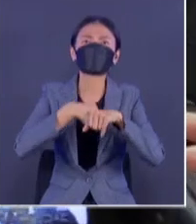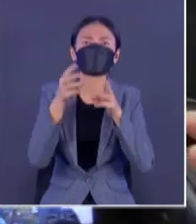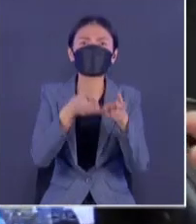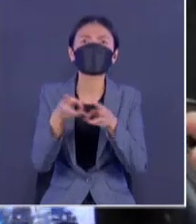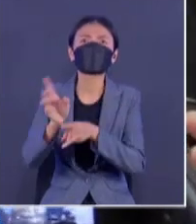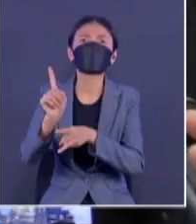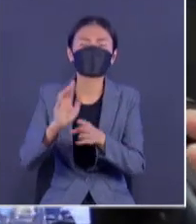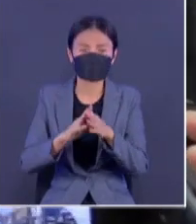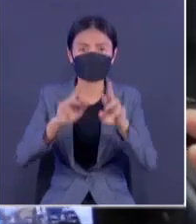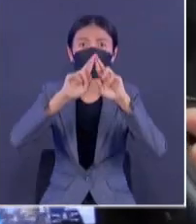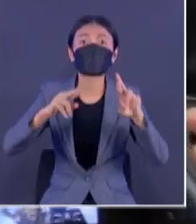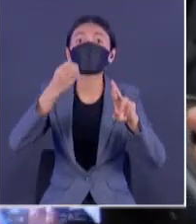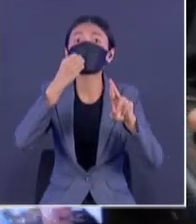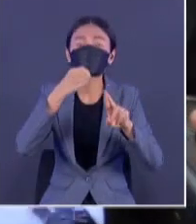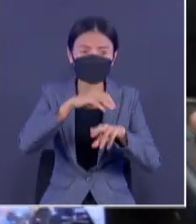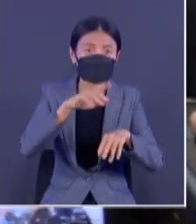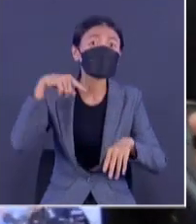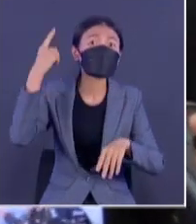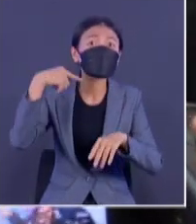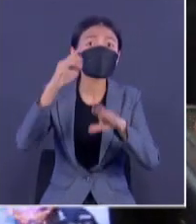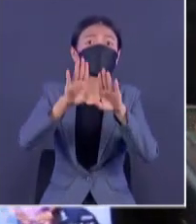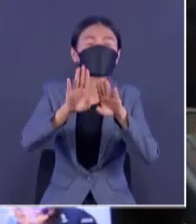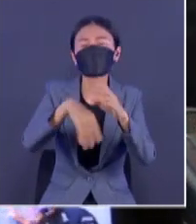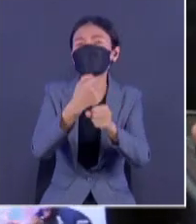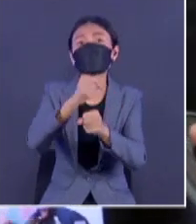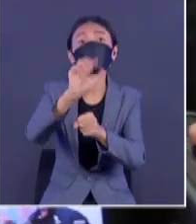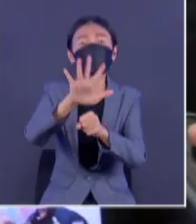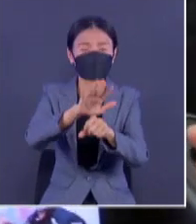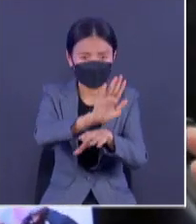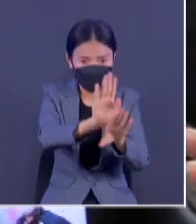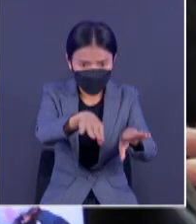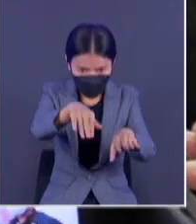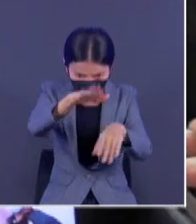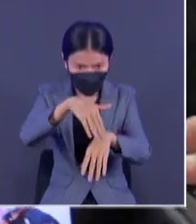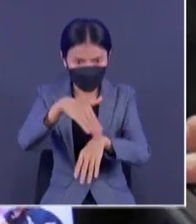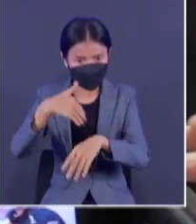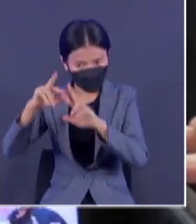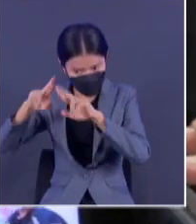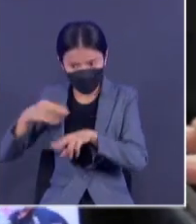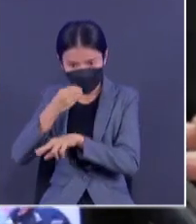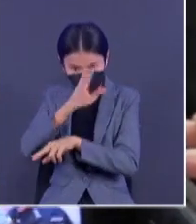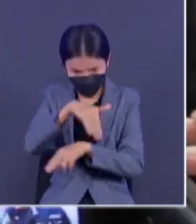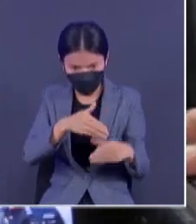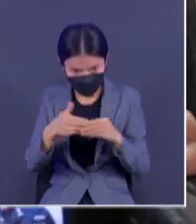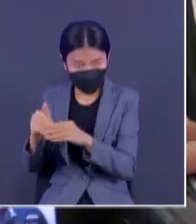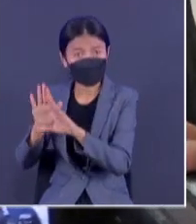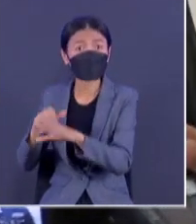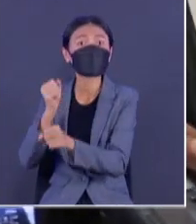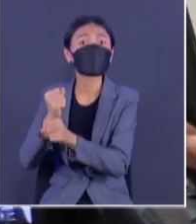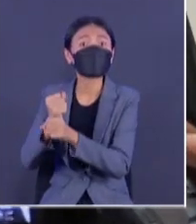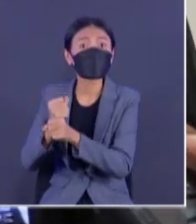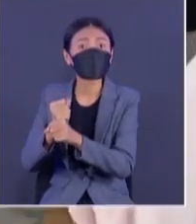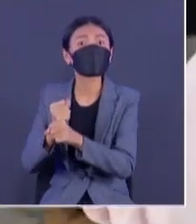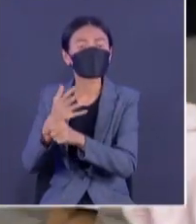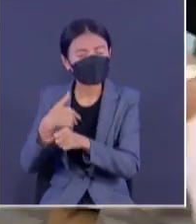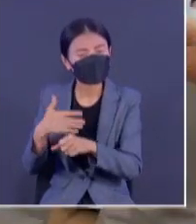าหารครับก็อาจจะเป็นเด็กเสิร์ฟก็ทำงานบริการทั่วๆไปนะครับแล้วก็หลังจากนั้นก็ขยับสเต็ปขึ้นไปเป็นเด็กเอ็น